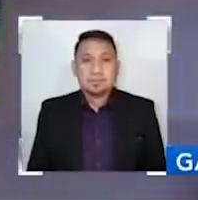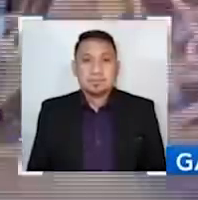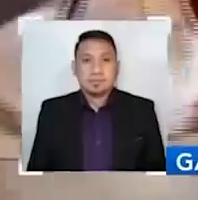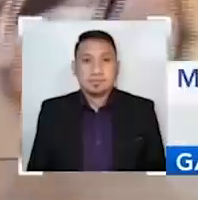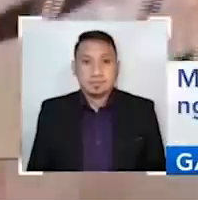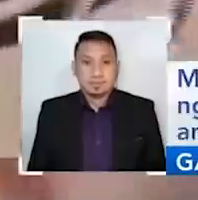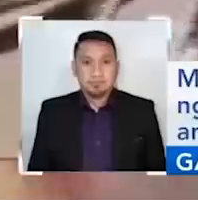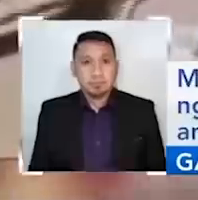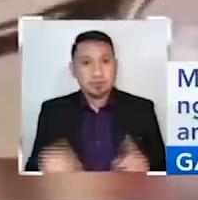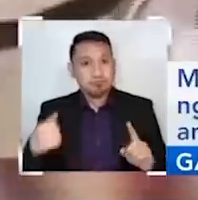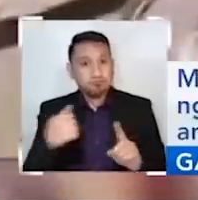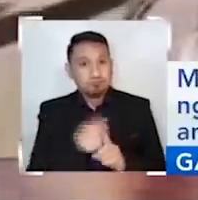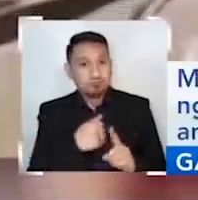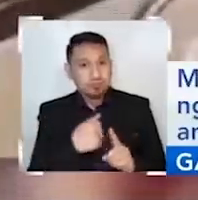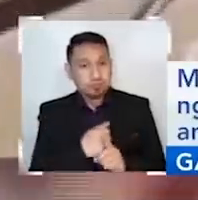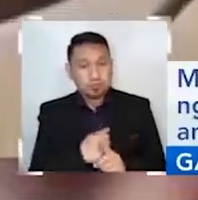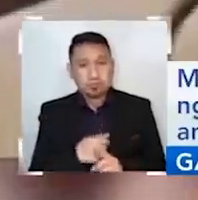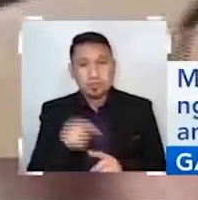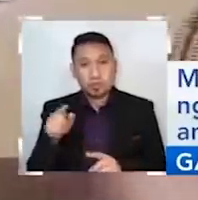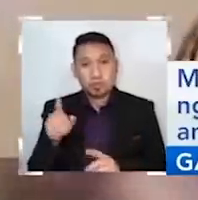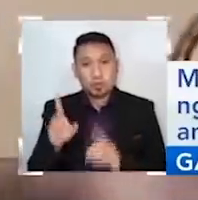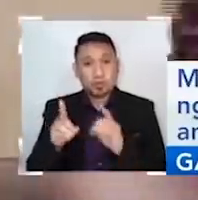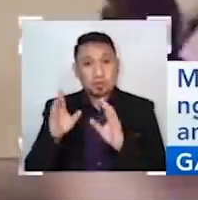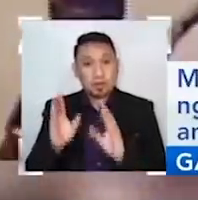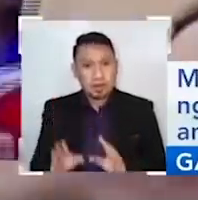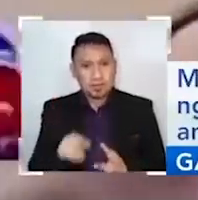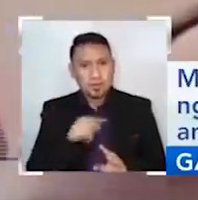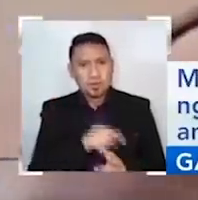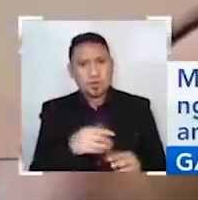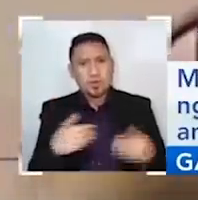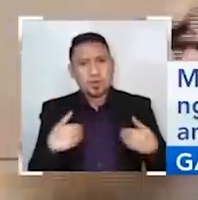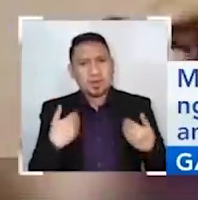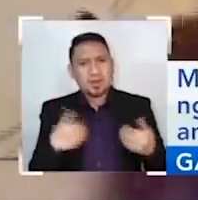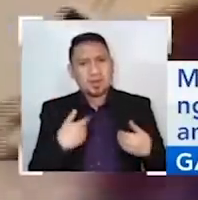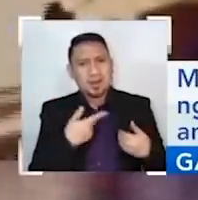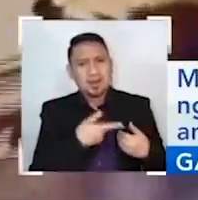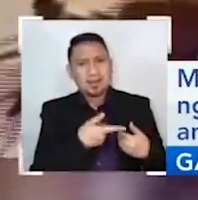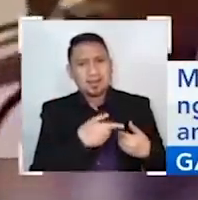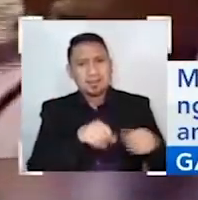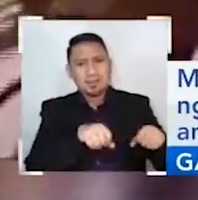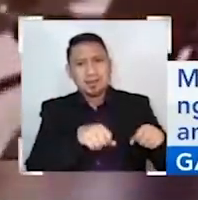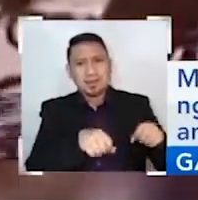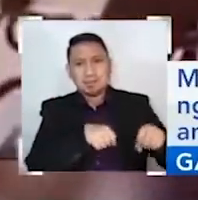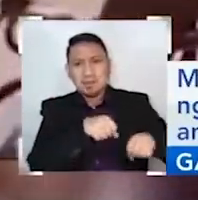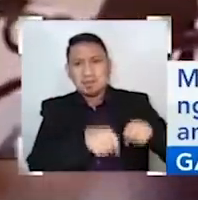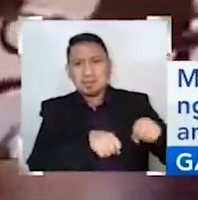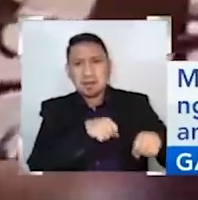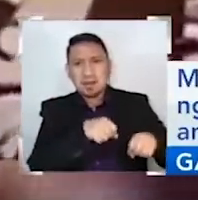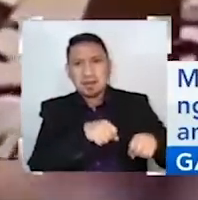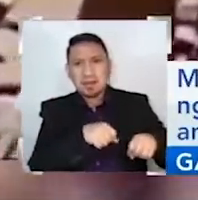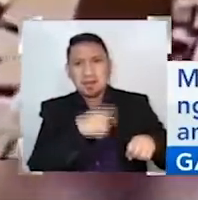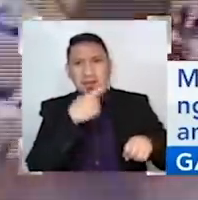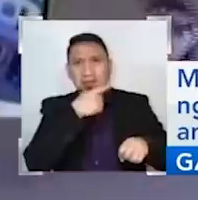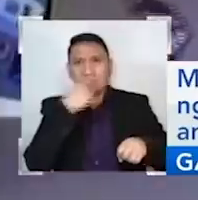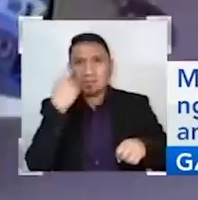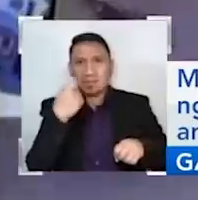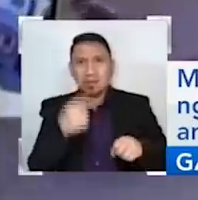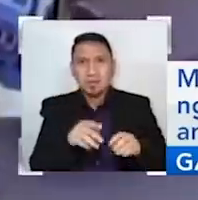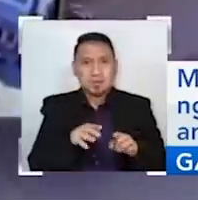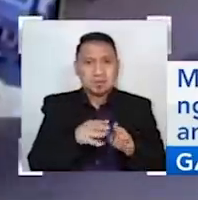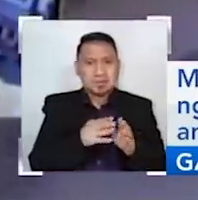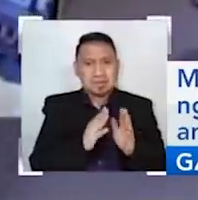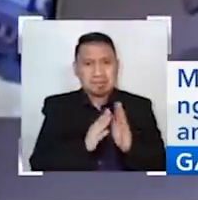Binugbog ng isang driver ang isang menor de edad na biker sa Gapan, Nueva Ecija. Batay sa imbestigasyon, nagkagigitan ang bisikleta ng